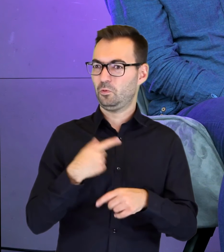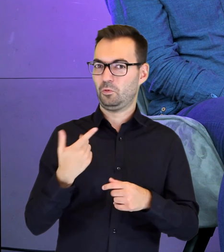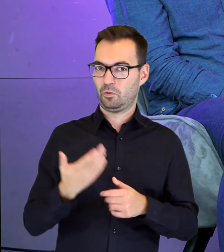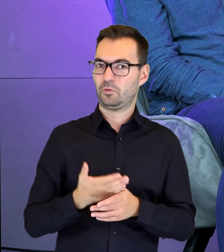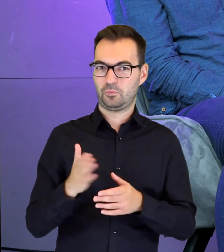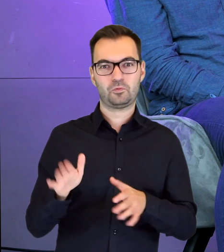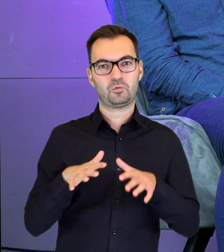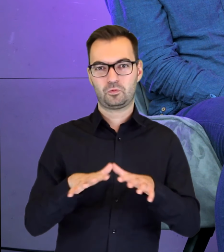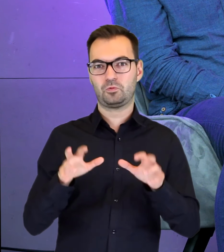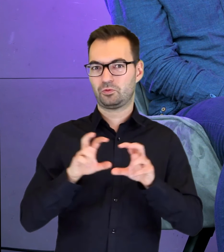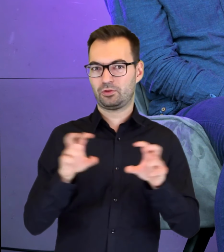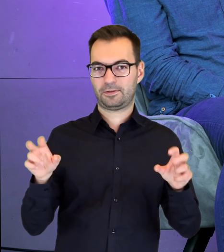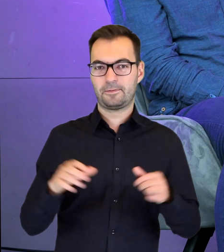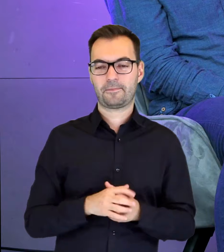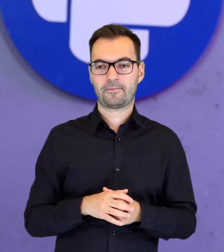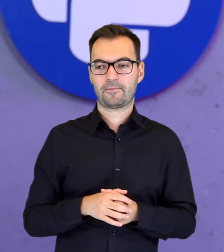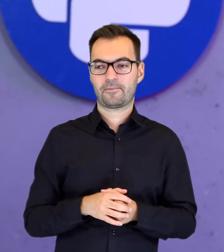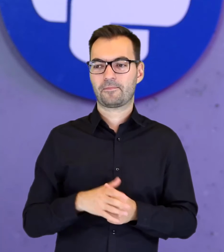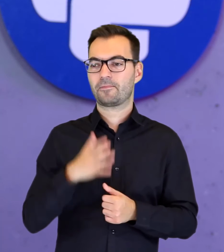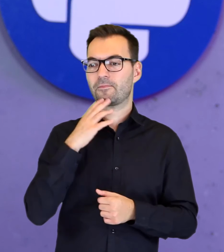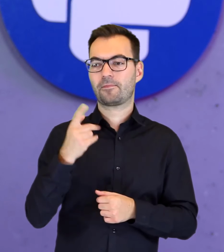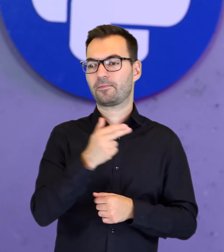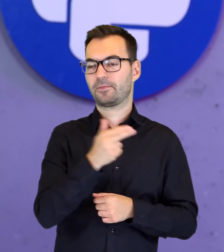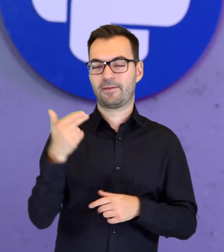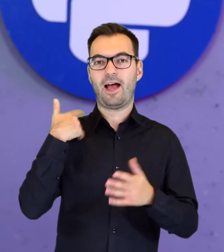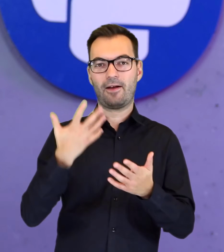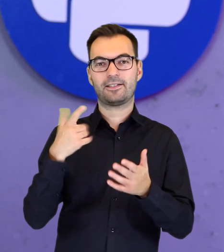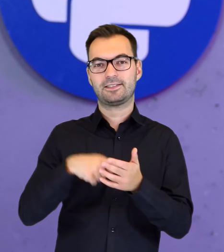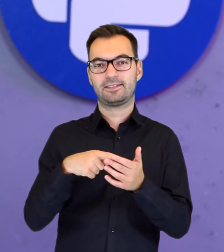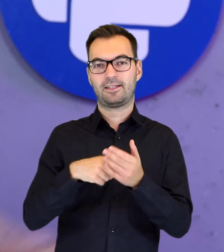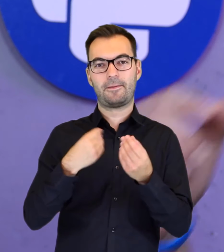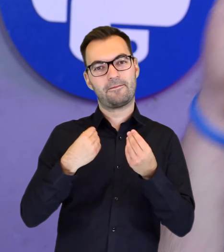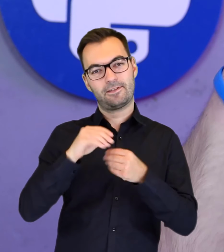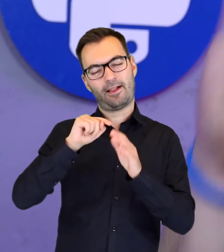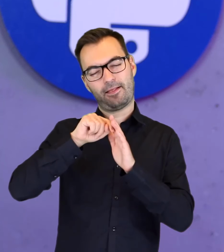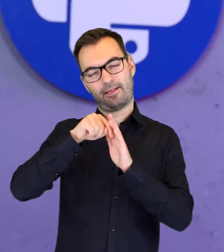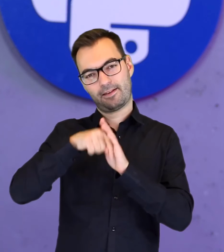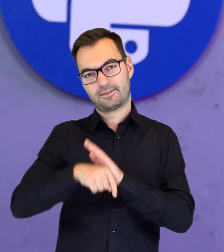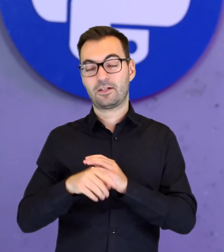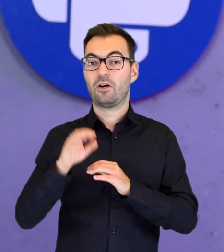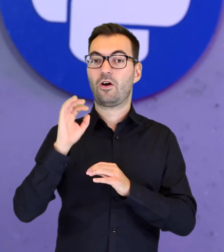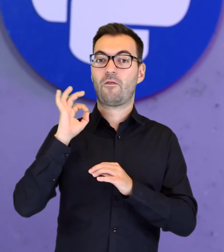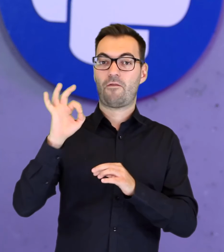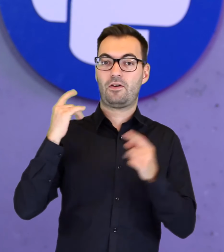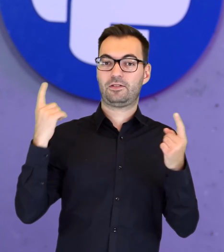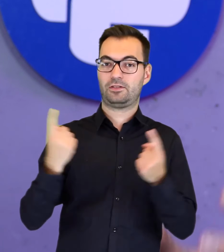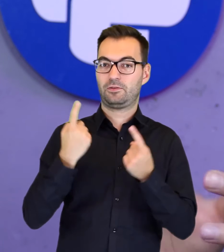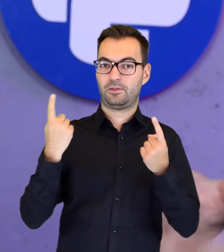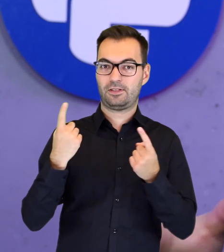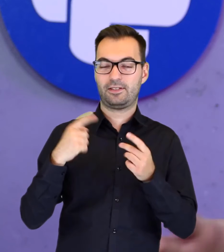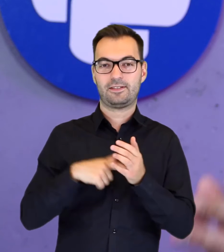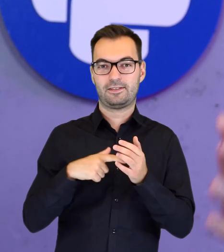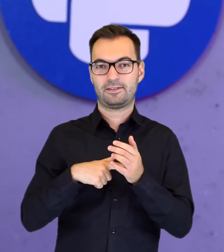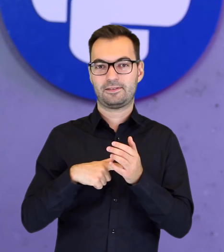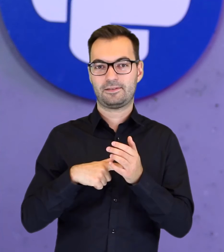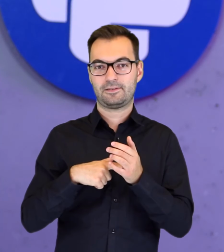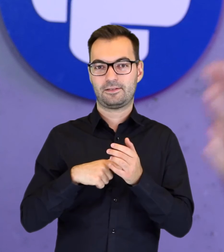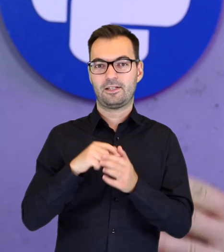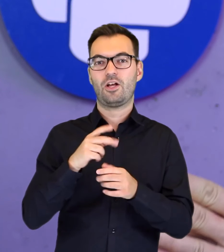lat Wow to jest całkiem całkiem spory kawał czasu poruszyłem ten temat który chciałem Jakby trochę bardziej